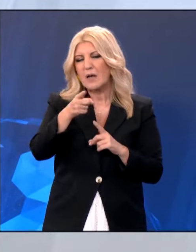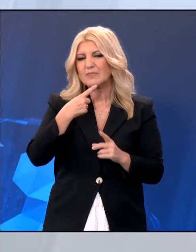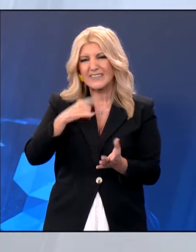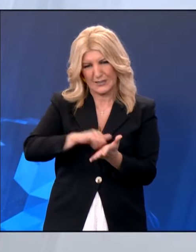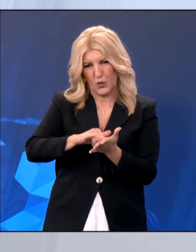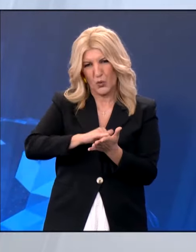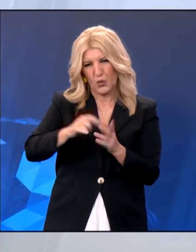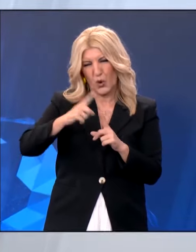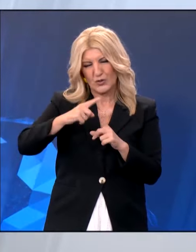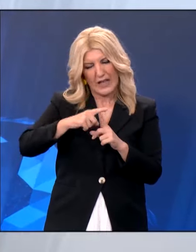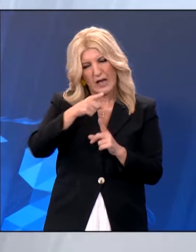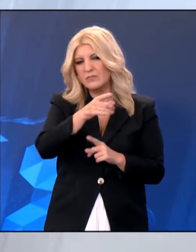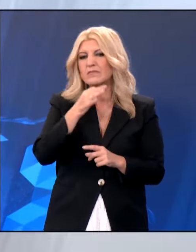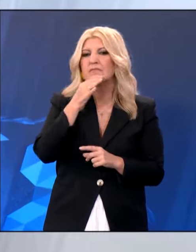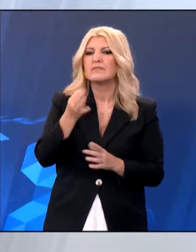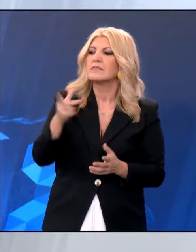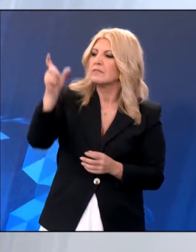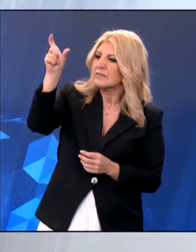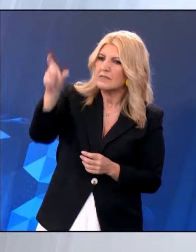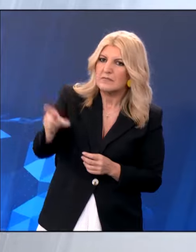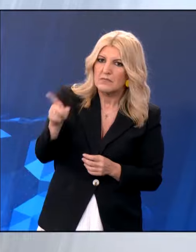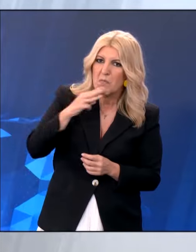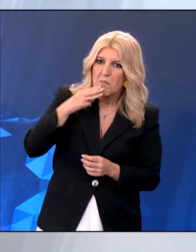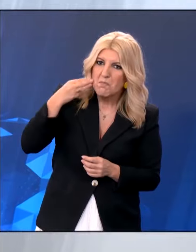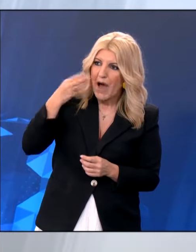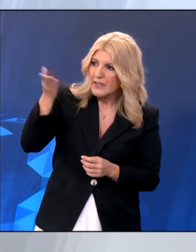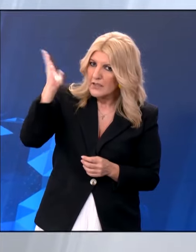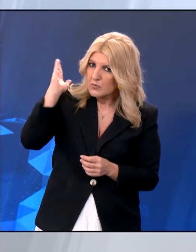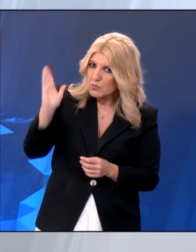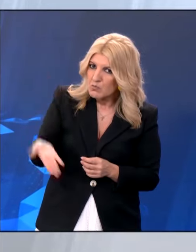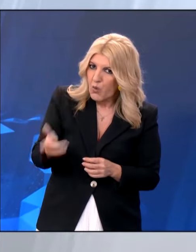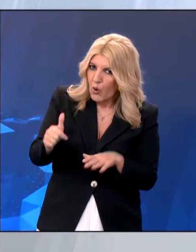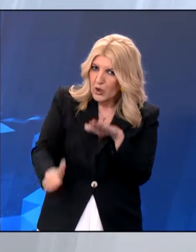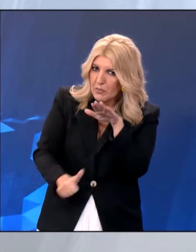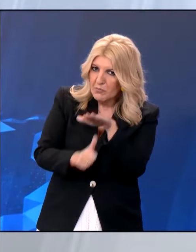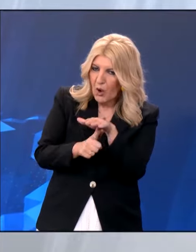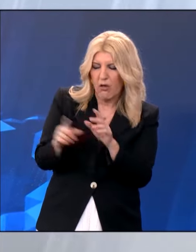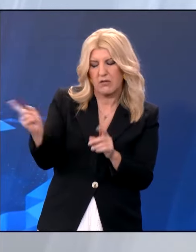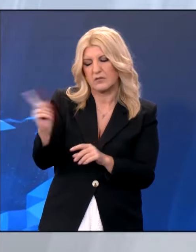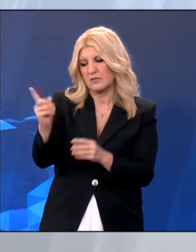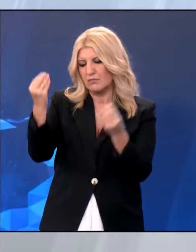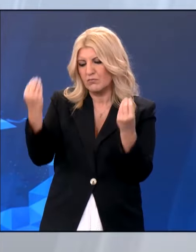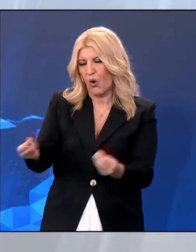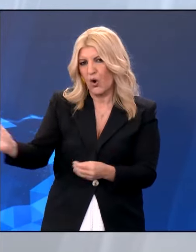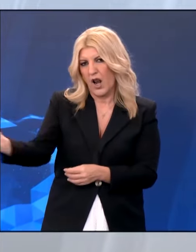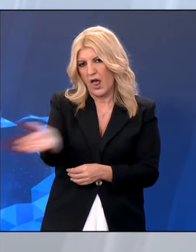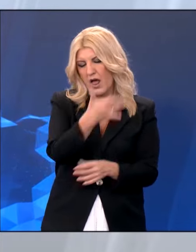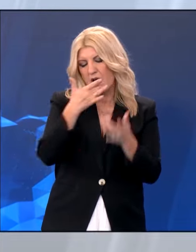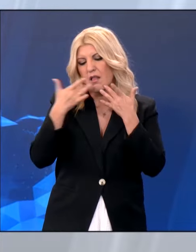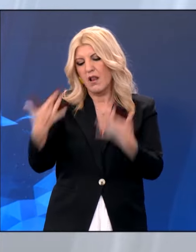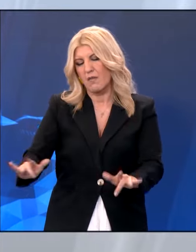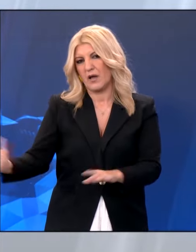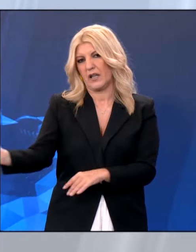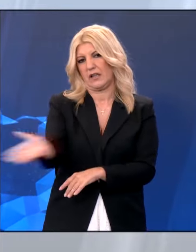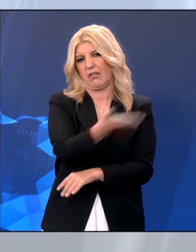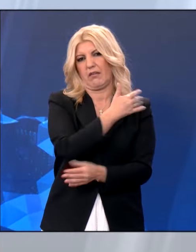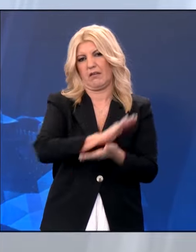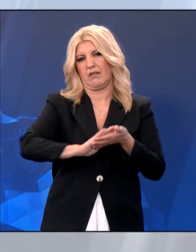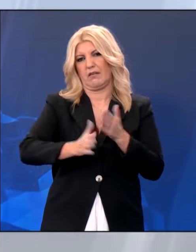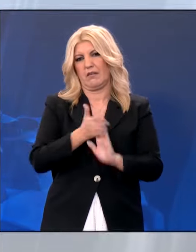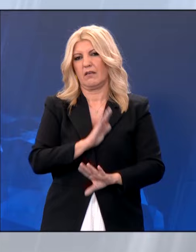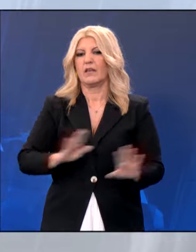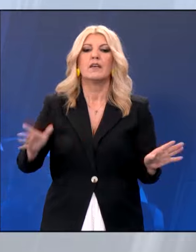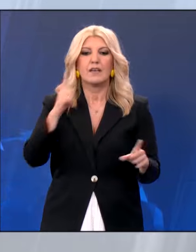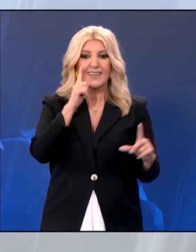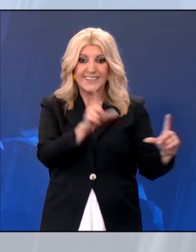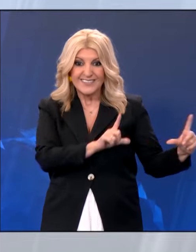να υπηρετήσει την πατρίδα του Τζο Μπάιντεν πρέπει να εγκαταλείψει την κούρσα». Το περιοδικό Time δίνει τη χαριστική βολή με τον